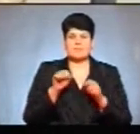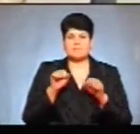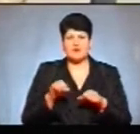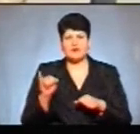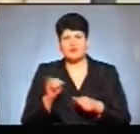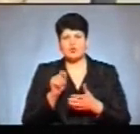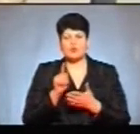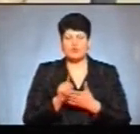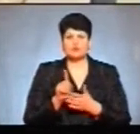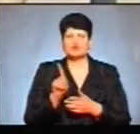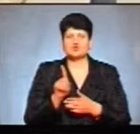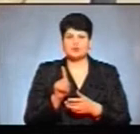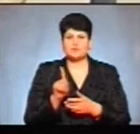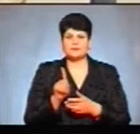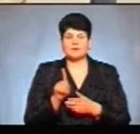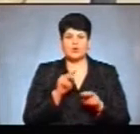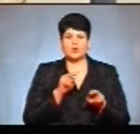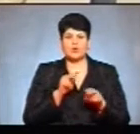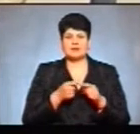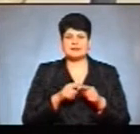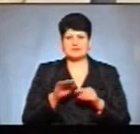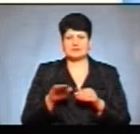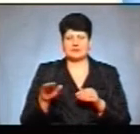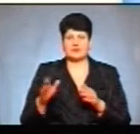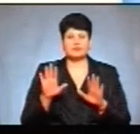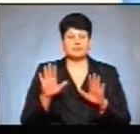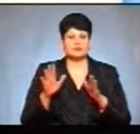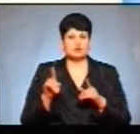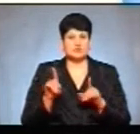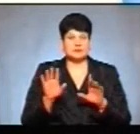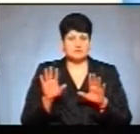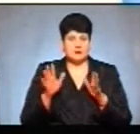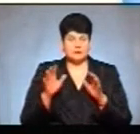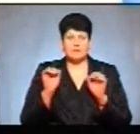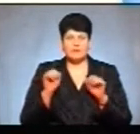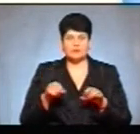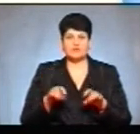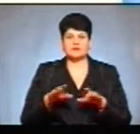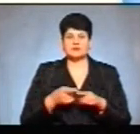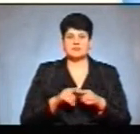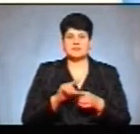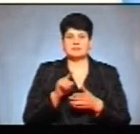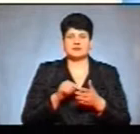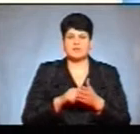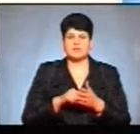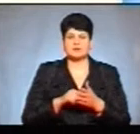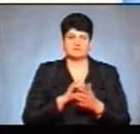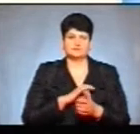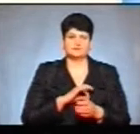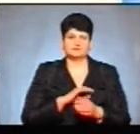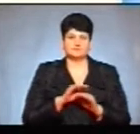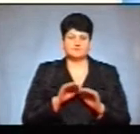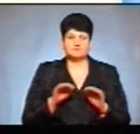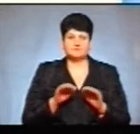обов'язки щодо догляду за цими дітьми. І якщо щось сталося, можна вирішувати ці питання в юридичній площині.